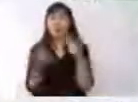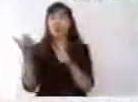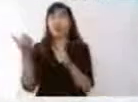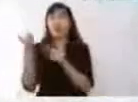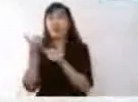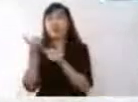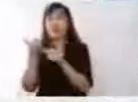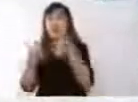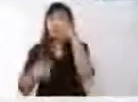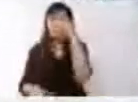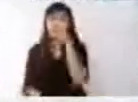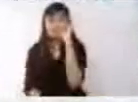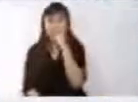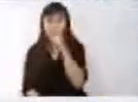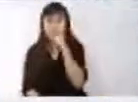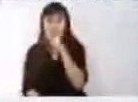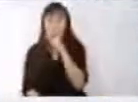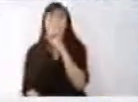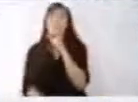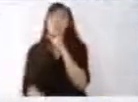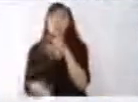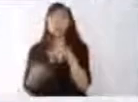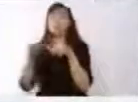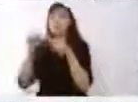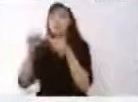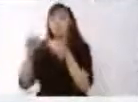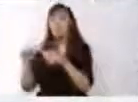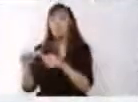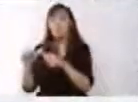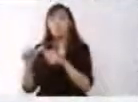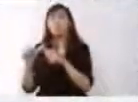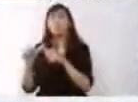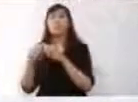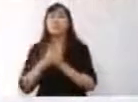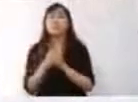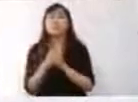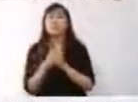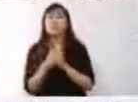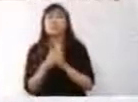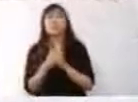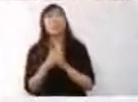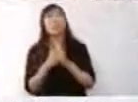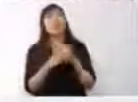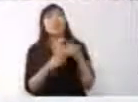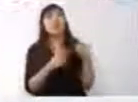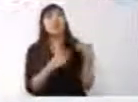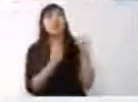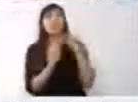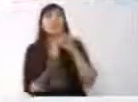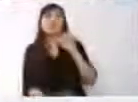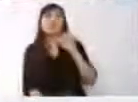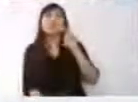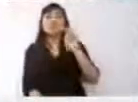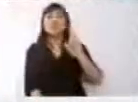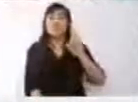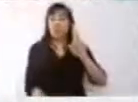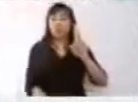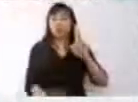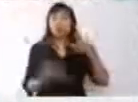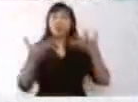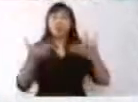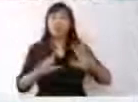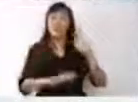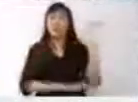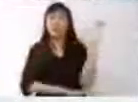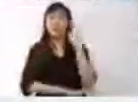is to promote and protect yung safety po ng ating mga kababayan, at the same time, provide them yung efficient consular service. Kaya